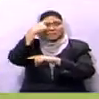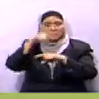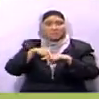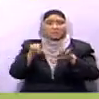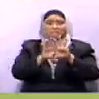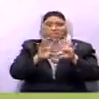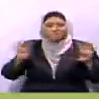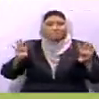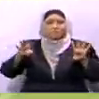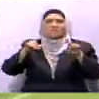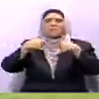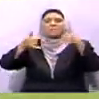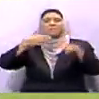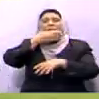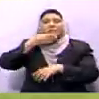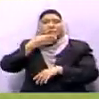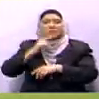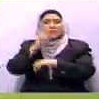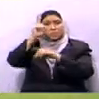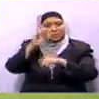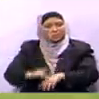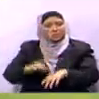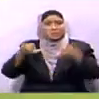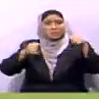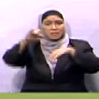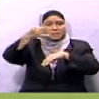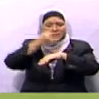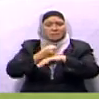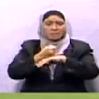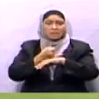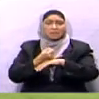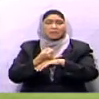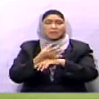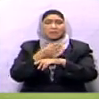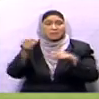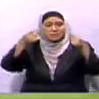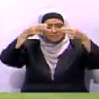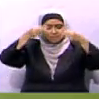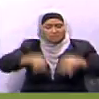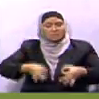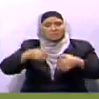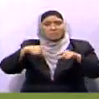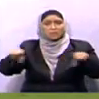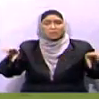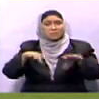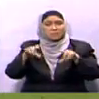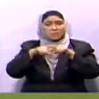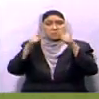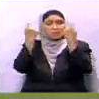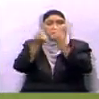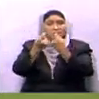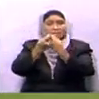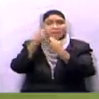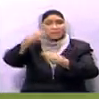pemain muda dan dibantu seorang sahaja pemain import iaitu liridon kasniki keputusan itu meletakkan skuad hijau kuning berada di tangga